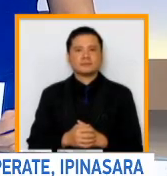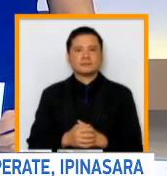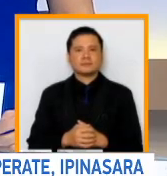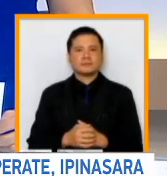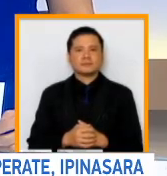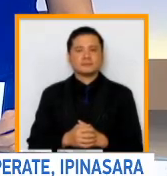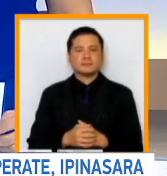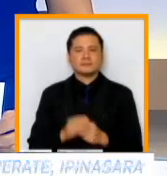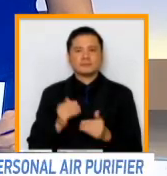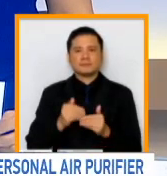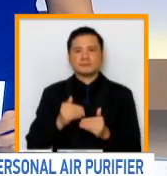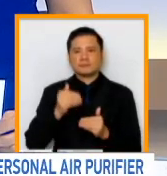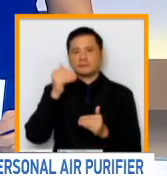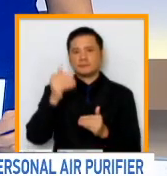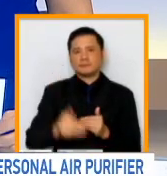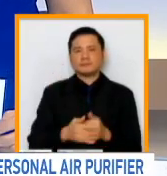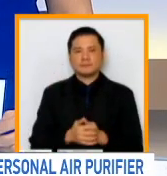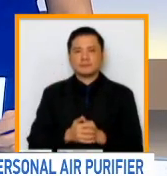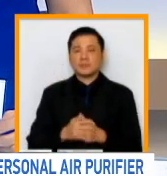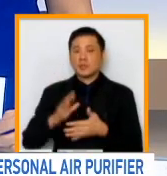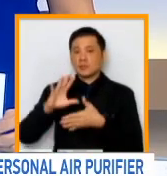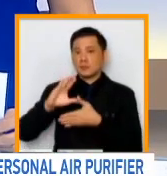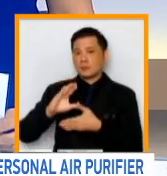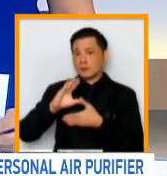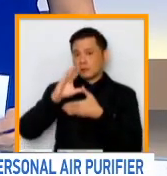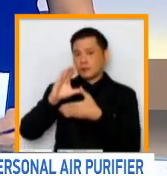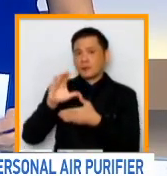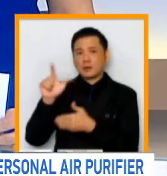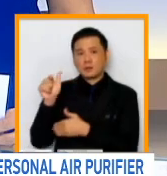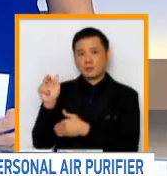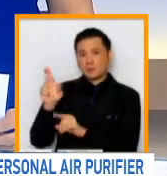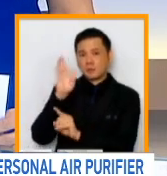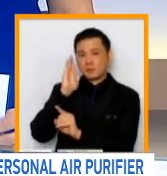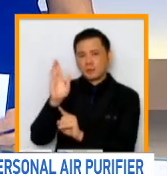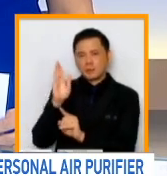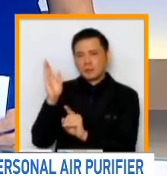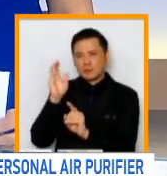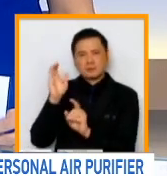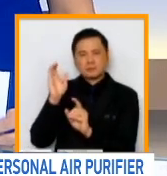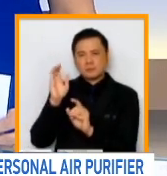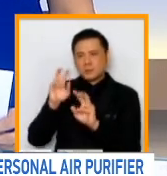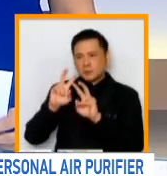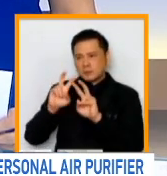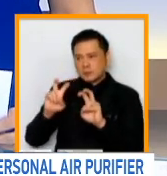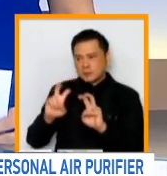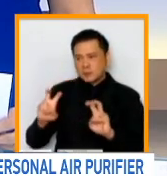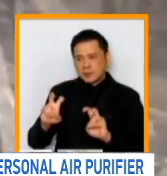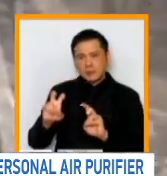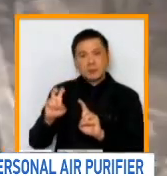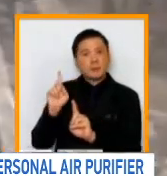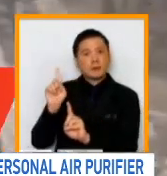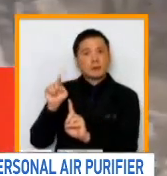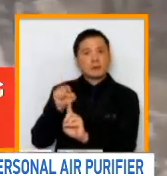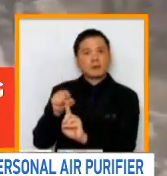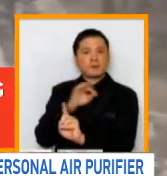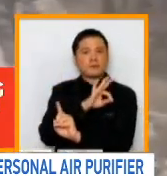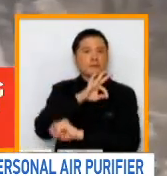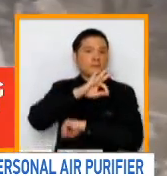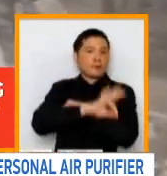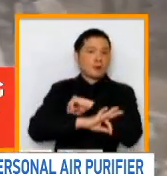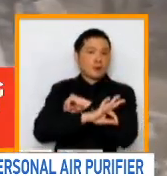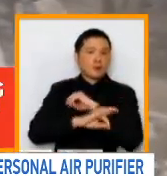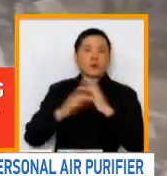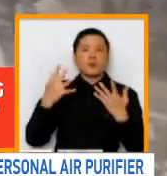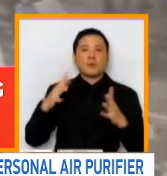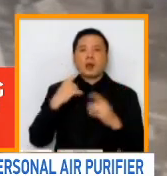Paiimbestigahan ng Zamboanga LGU kung paano nakapasok sa lungsod ang ilang foreigner na walang swab test result. Nagpositibo pa ang ilan sa mga